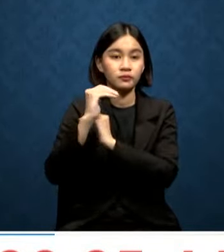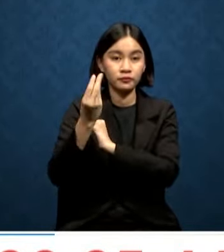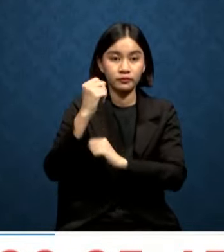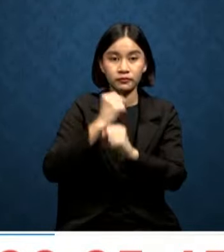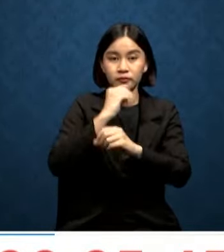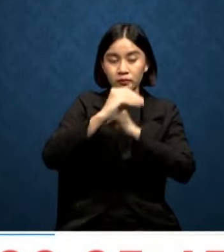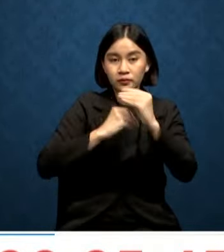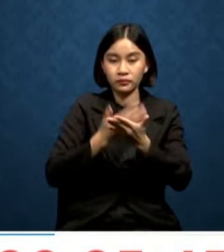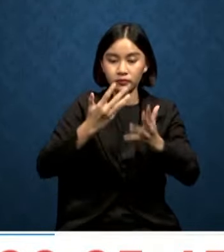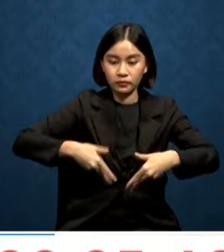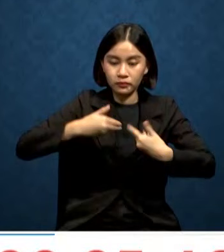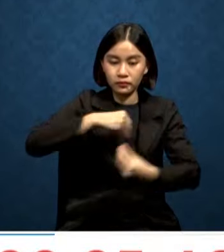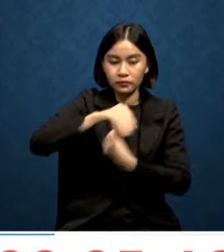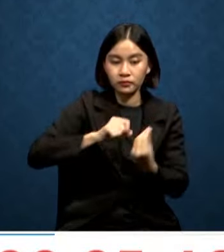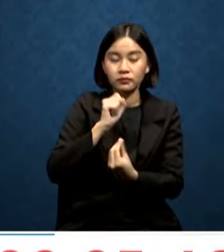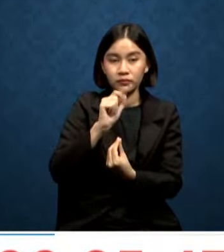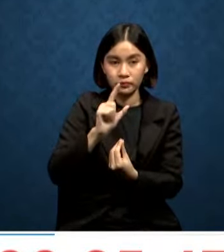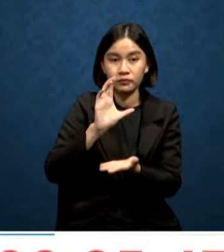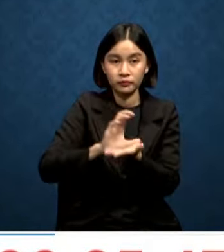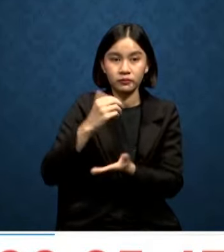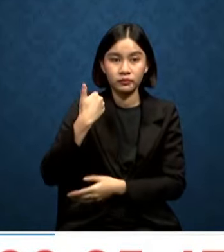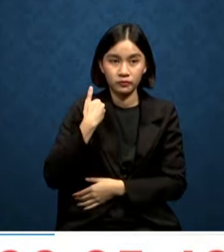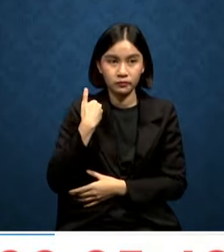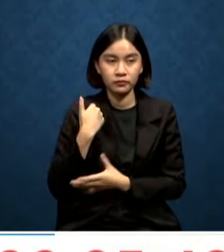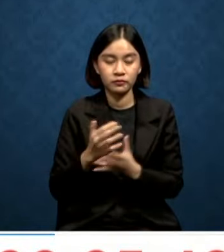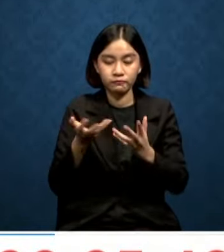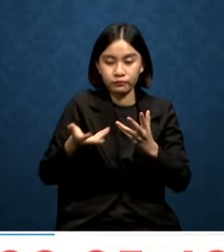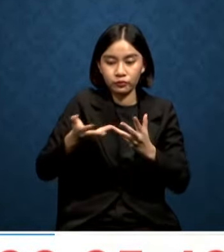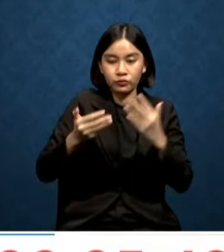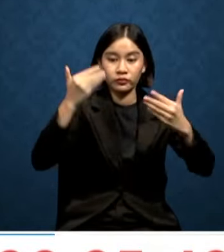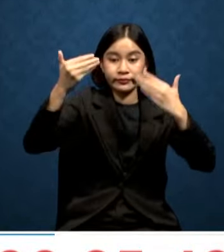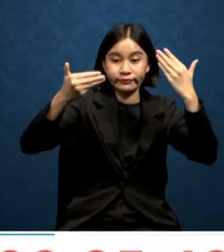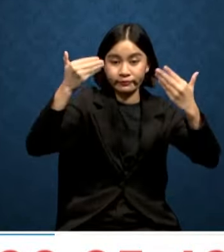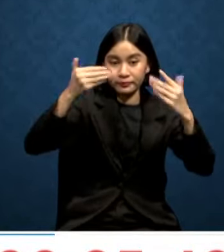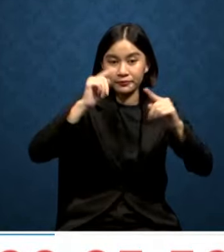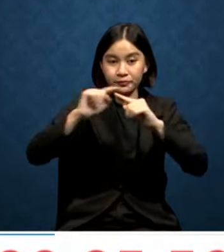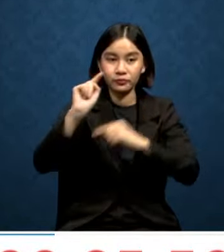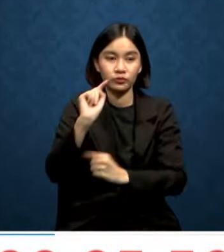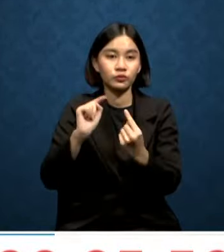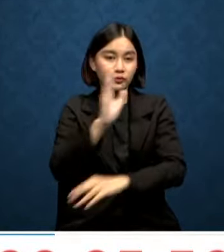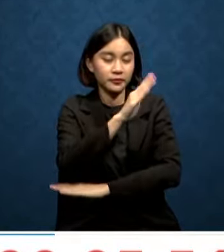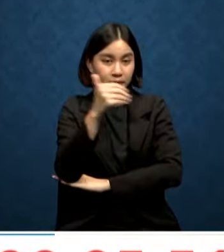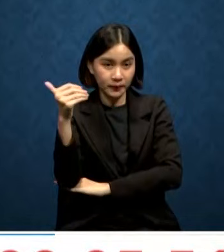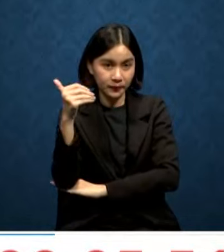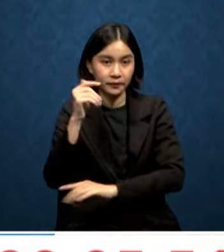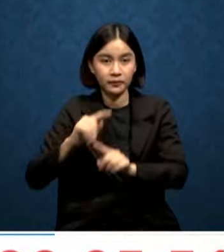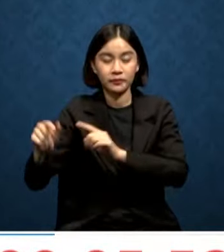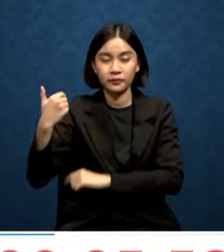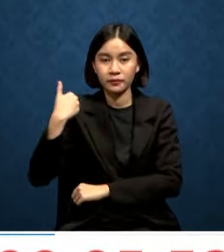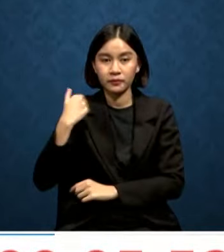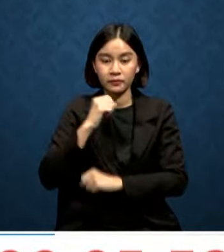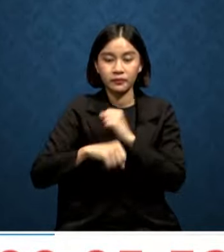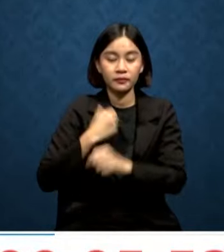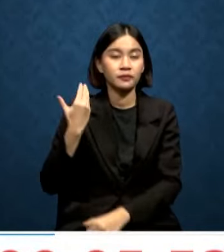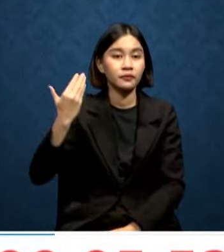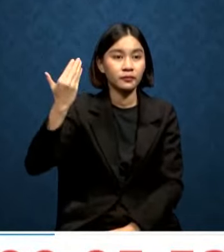งการเพิ่มมูลค่าทางเศรษฐกิจด้วยทุนทางวัฒนธรรมยกระดับเทศกาลประเพณีสู่ระดับชาติและนานาชาตินะครับในปีที่